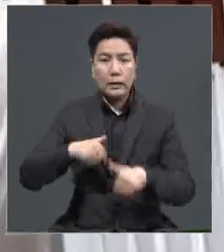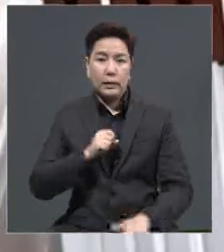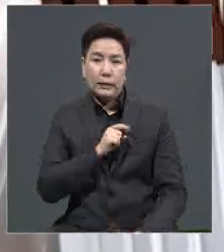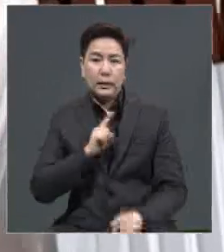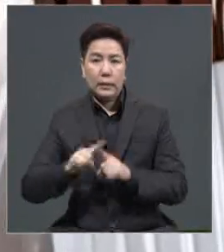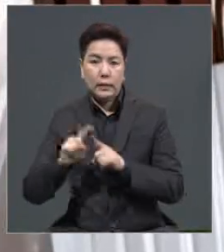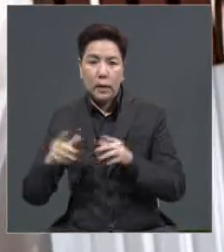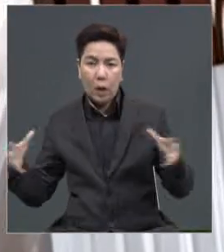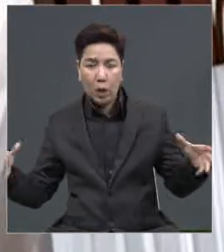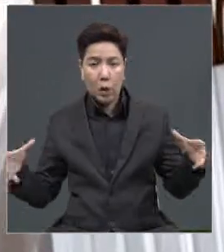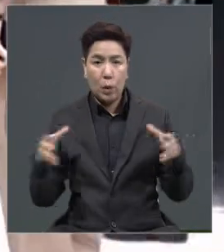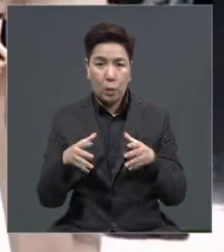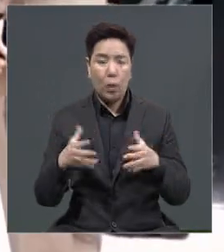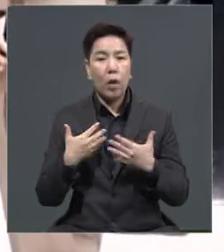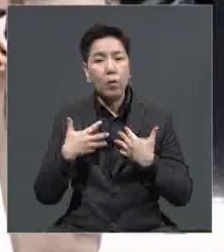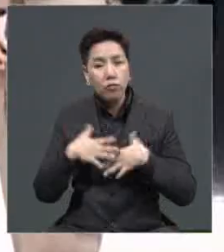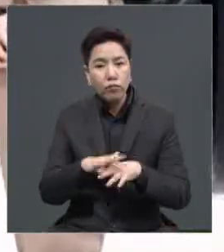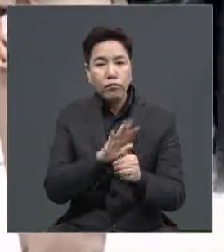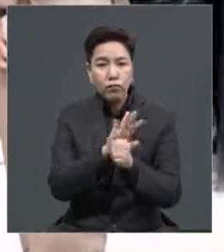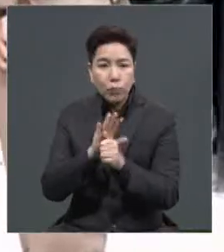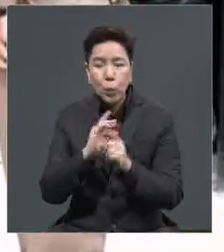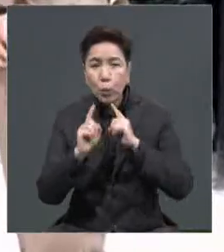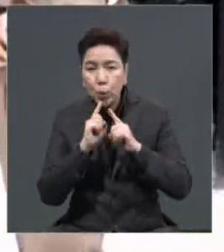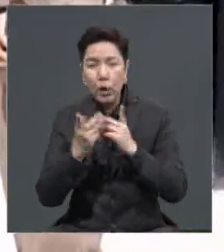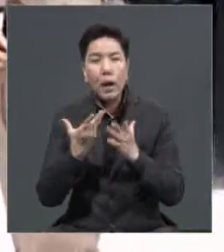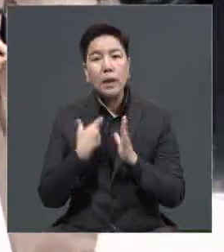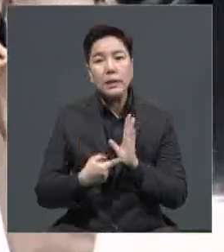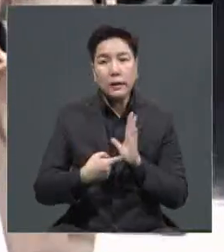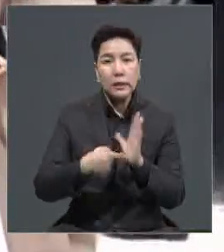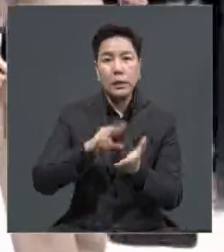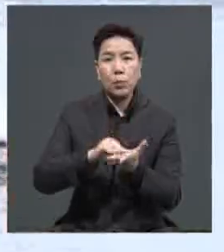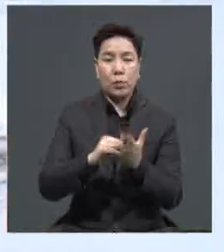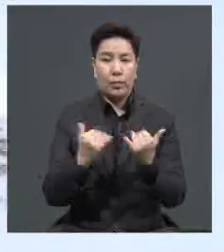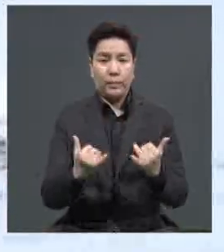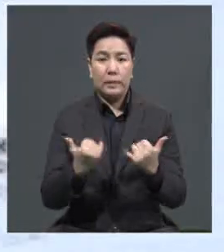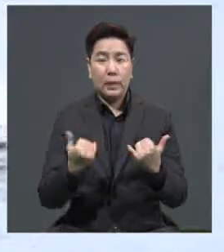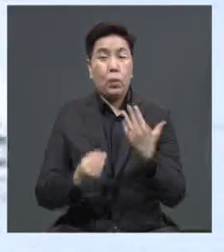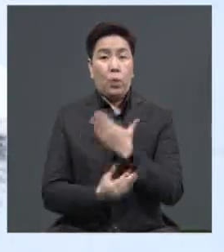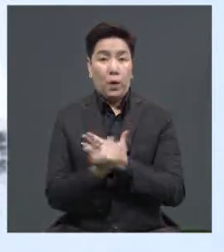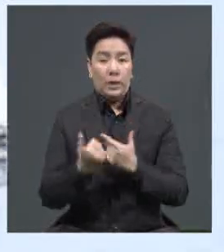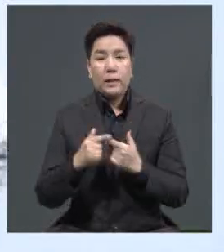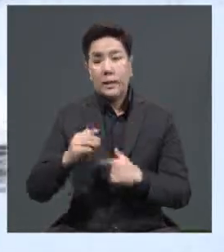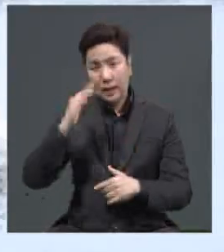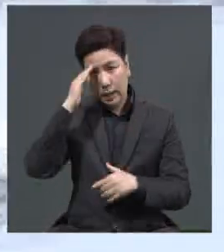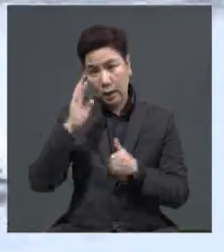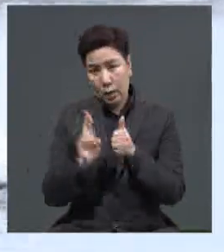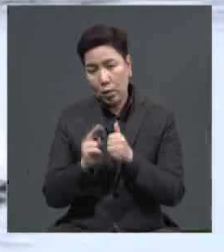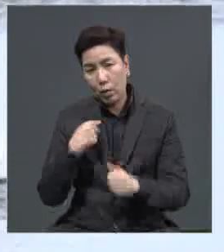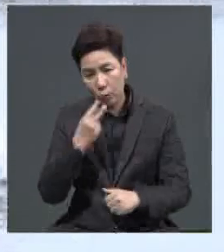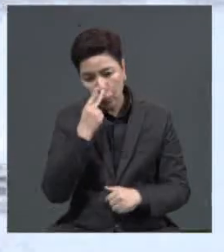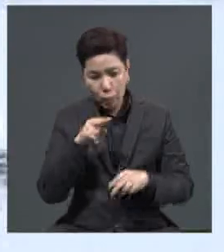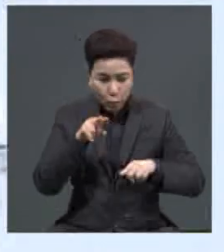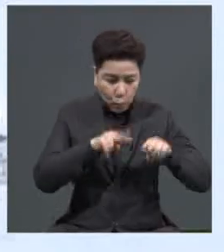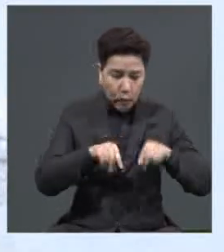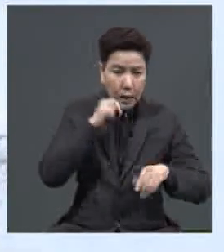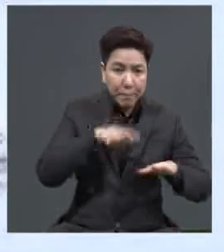าและหน่วยงานที่เกี่ยวข้องร่วมต้อนรับพบปะพูดคุยและนำเสนอข้อมูลโอกาสนี้รองแม่ทัพภาคที่4ได้ลงพื้นที่ลาดตระเว